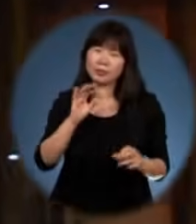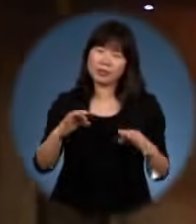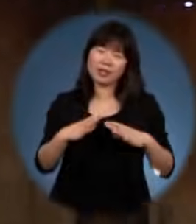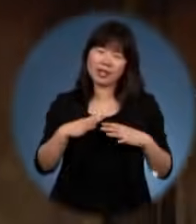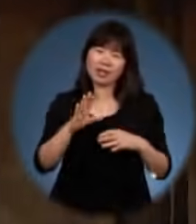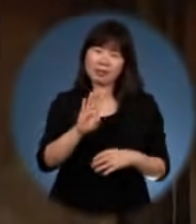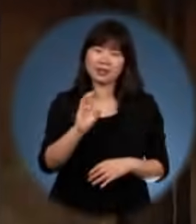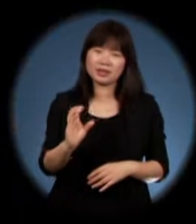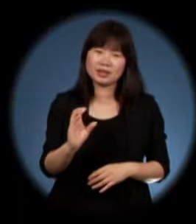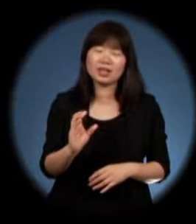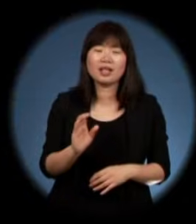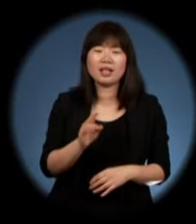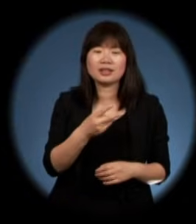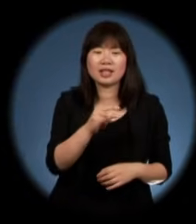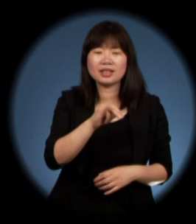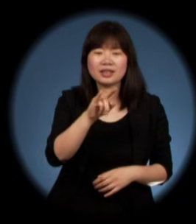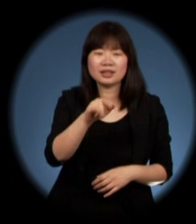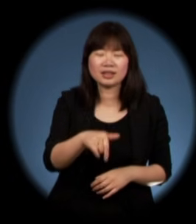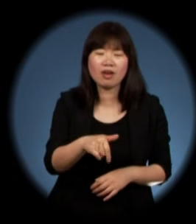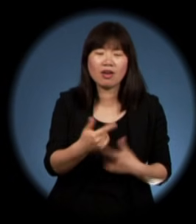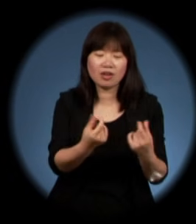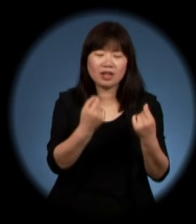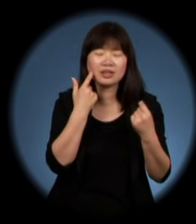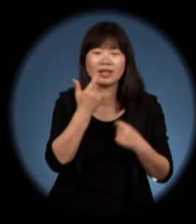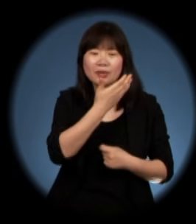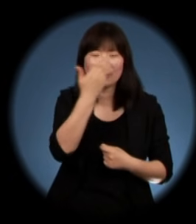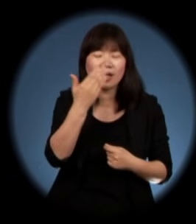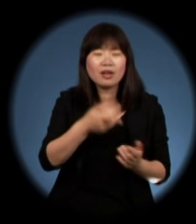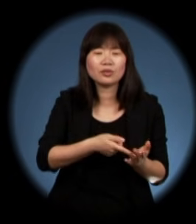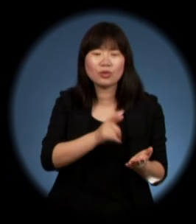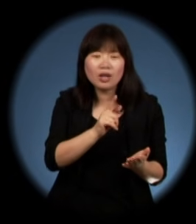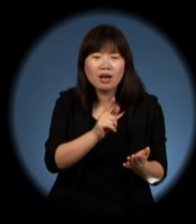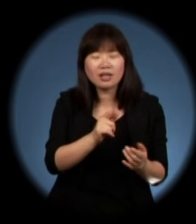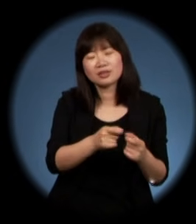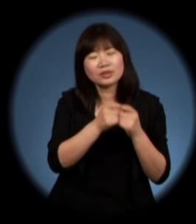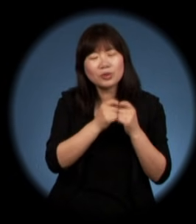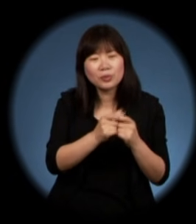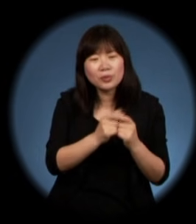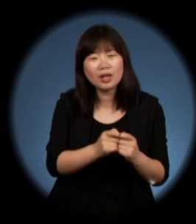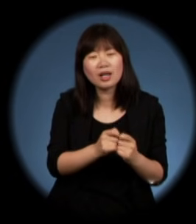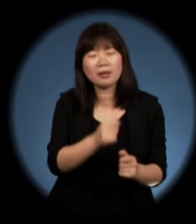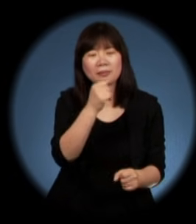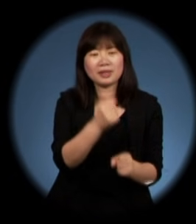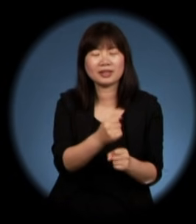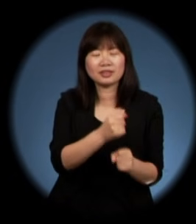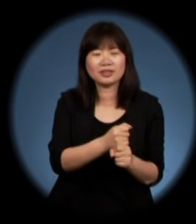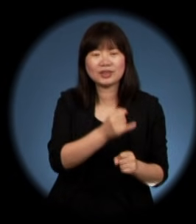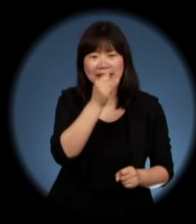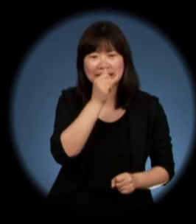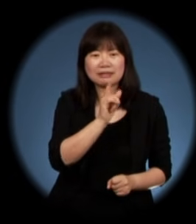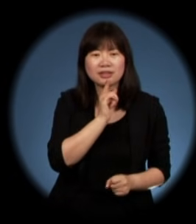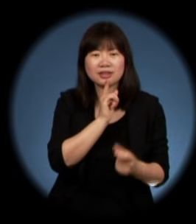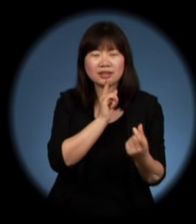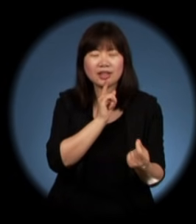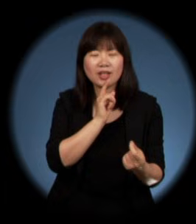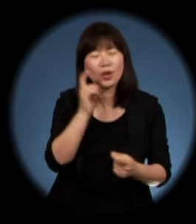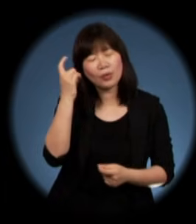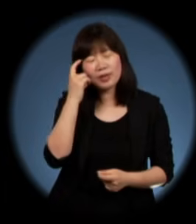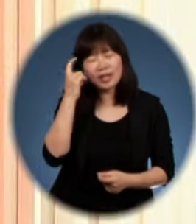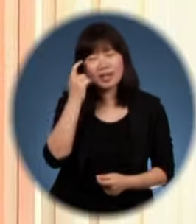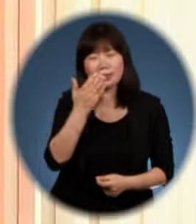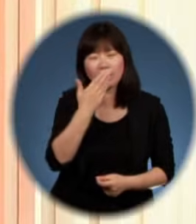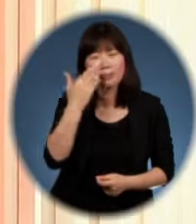기원전 의 대리석으로 쉽게 아름다움 좋아 글 정조 1 책을 만들 수 있다는 거죠 그것은 왜 간